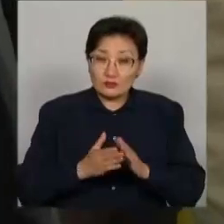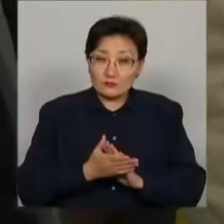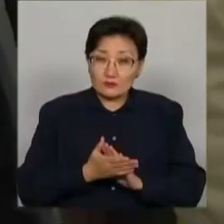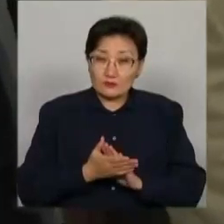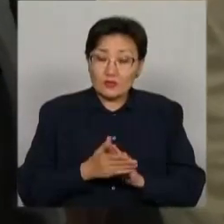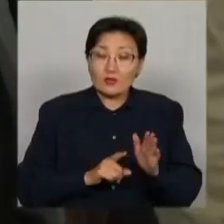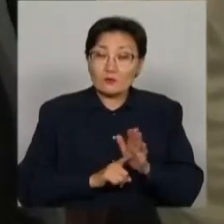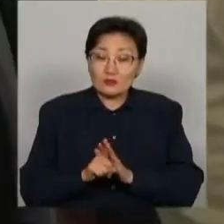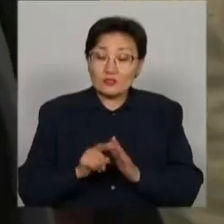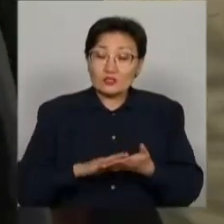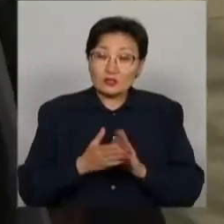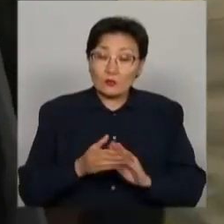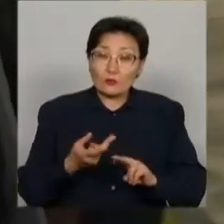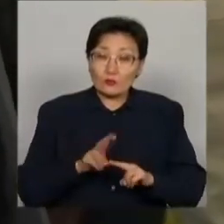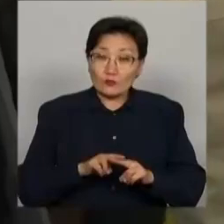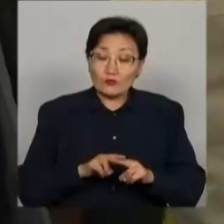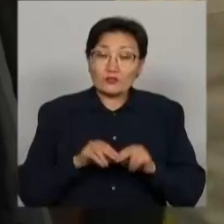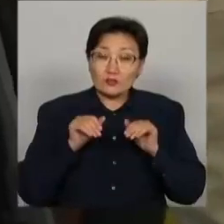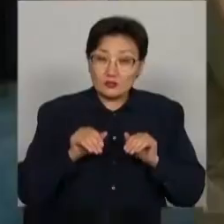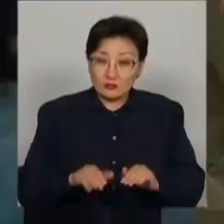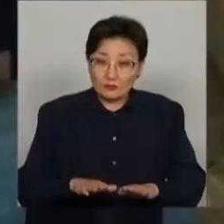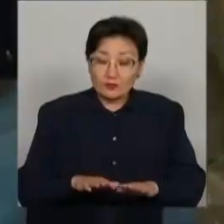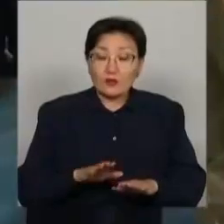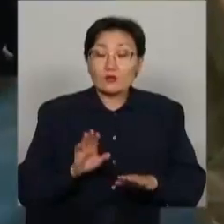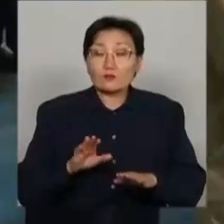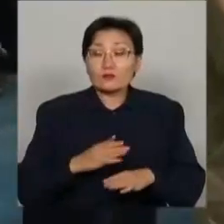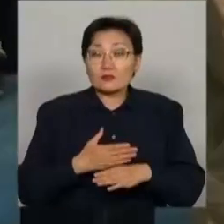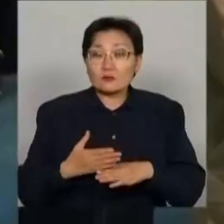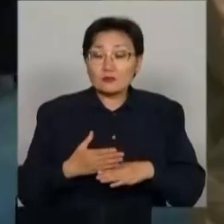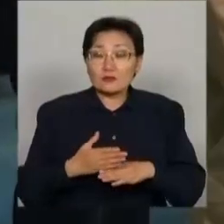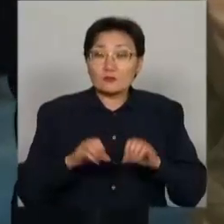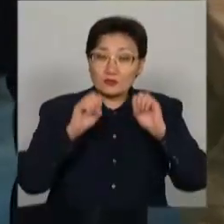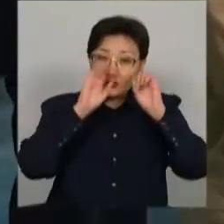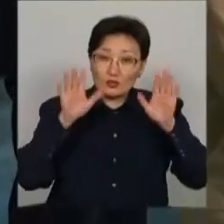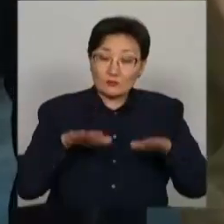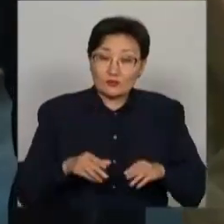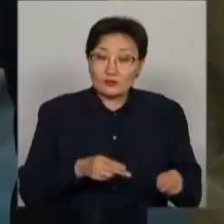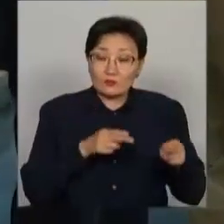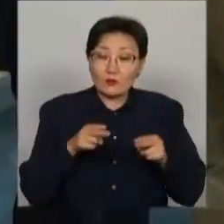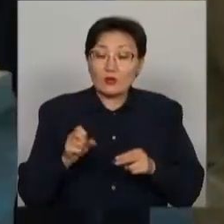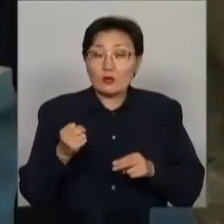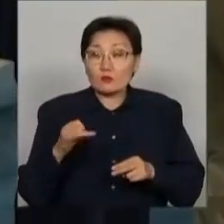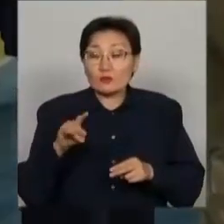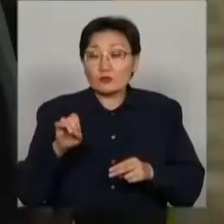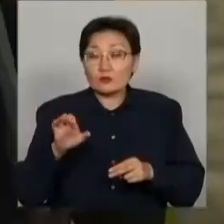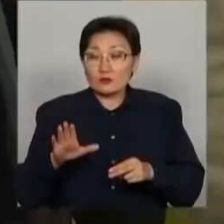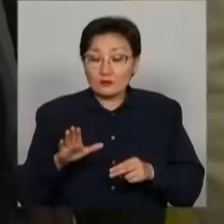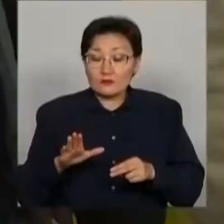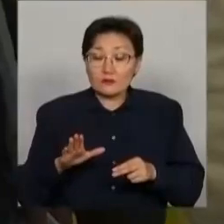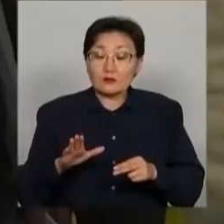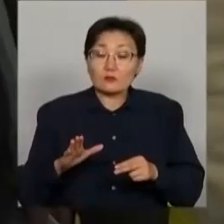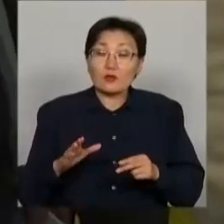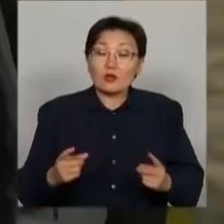alda men şeşip tastayık. Sonra gelinden amantık olsa tağı olsa kasiyeti jelge gelip Ahmet Baytursun'un babamızın